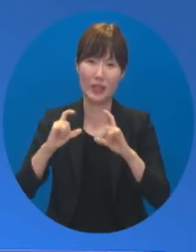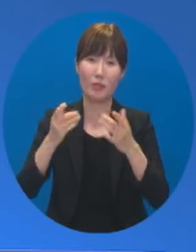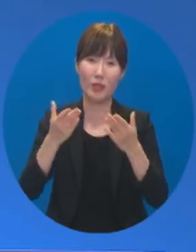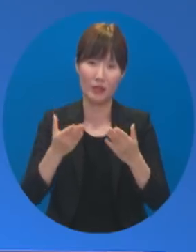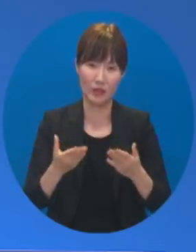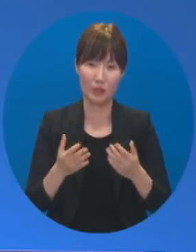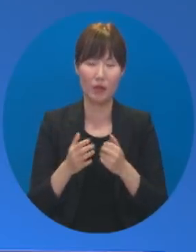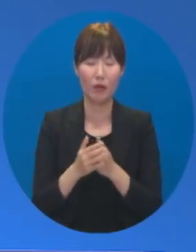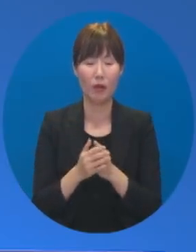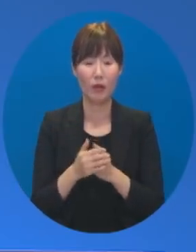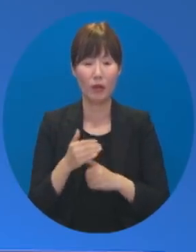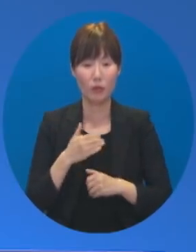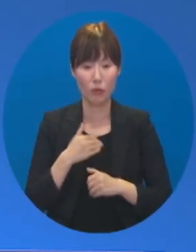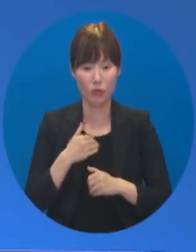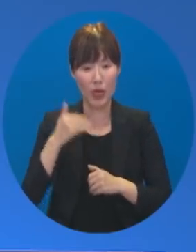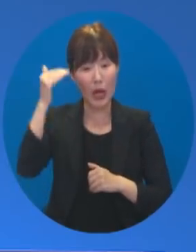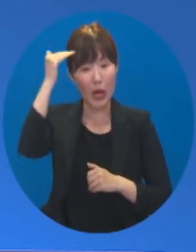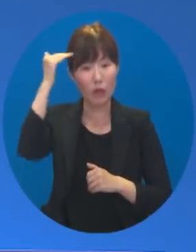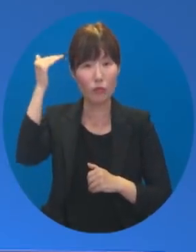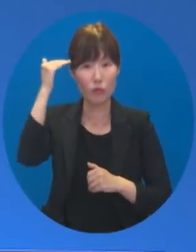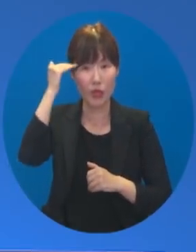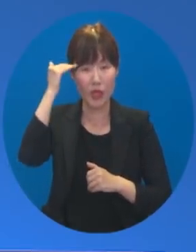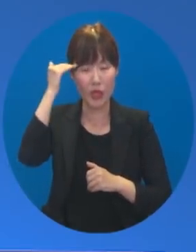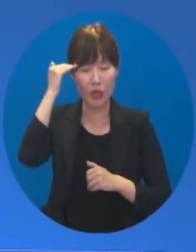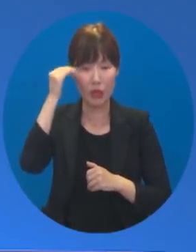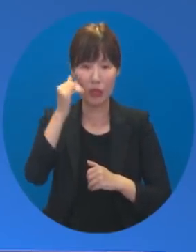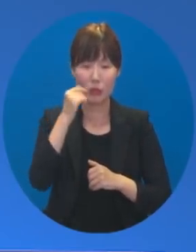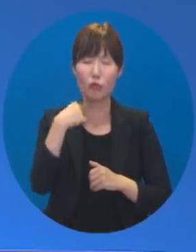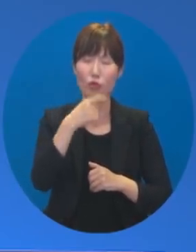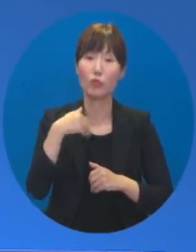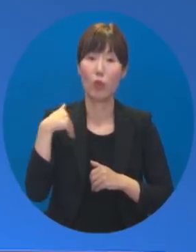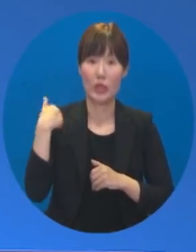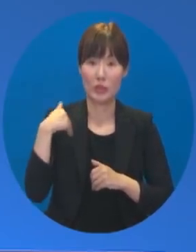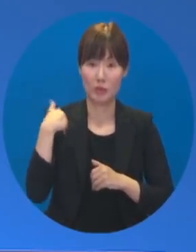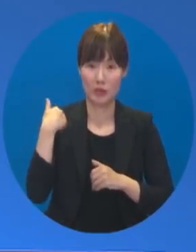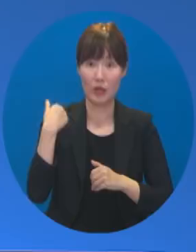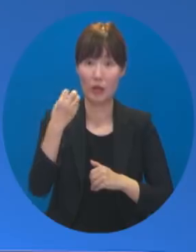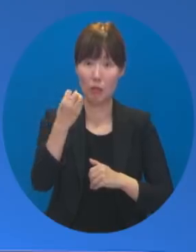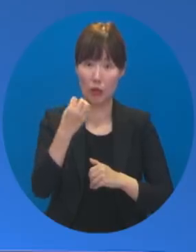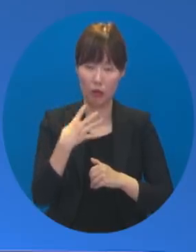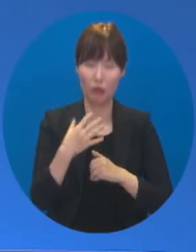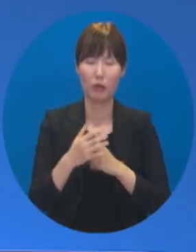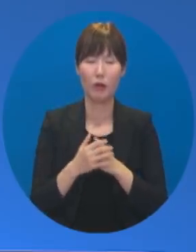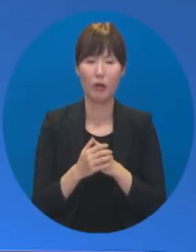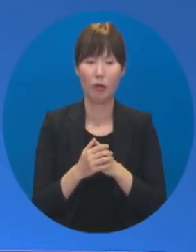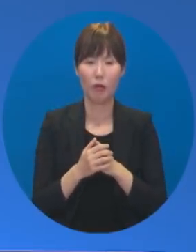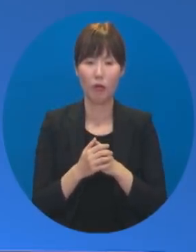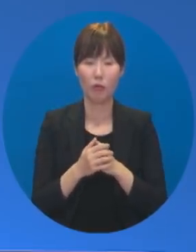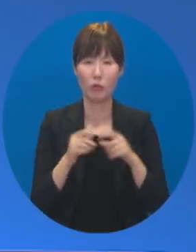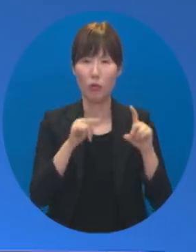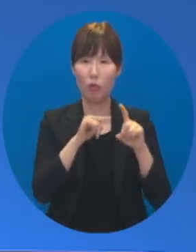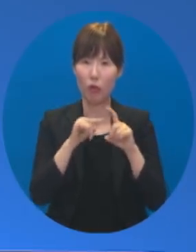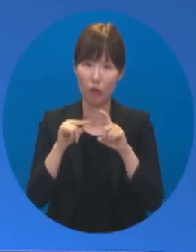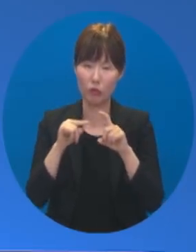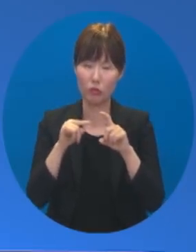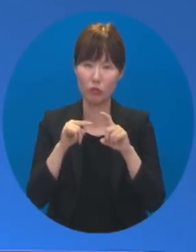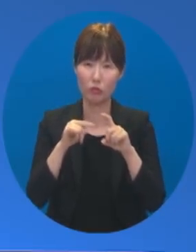생각을 못했습니다. 그러면서 대부분 소아 졸업증 아이들의 평균 수명을